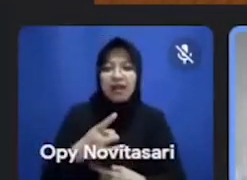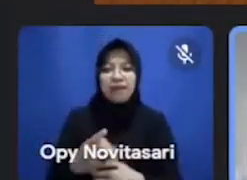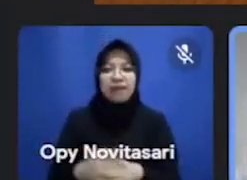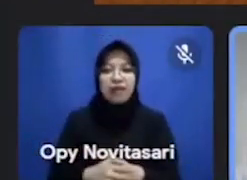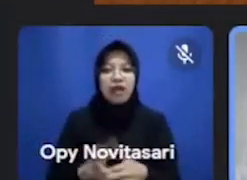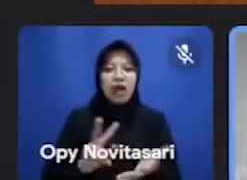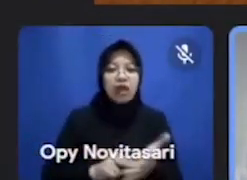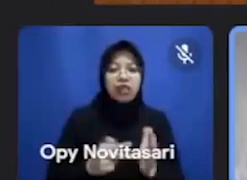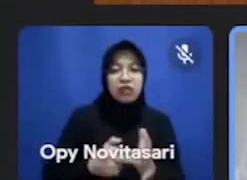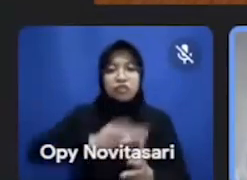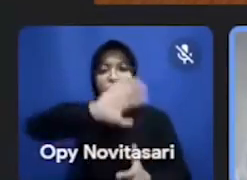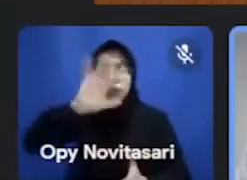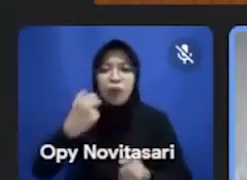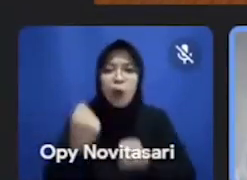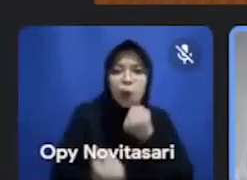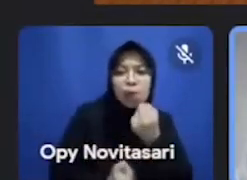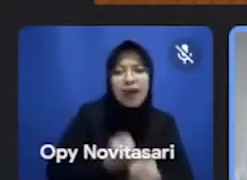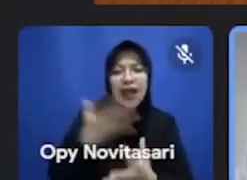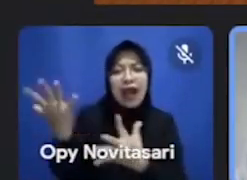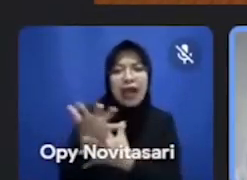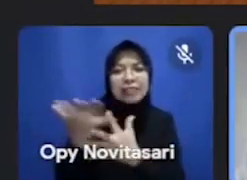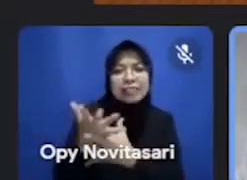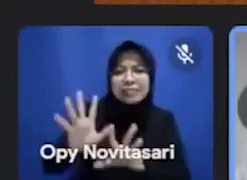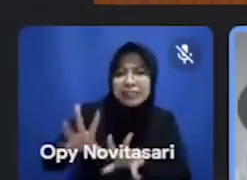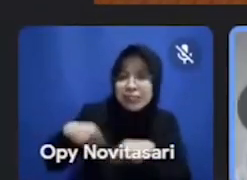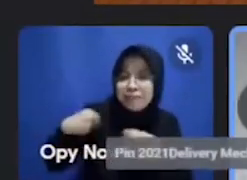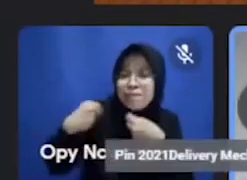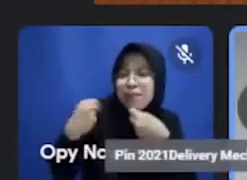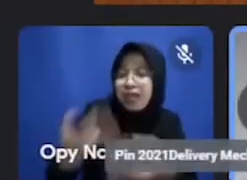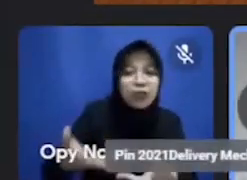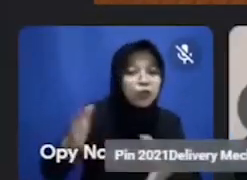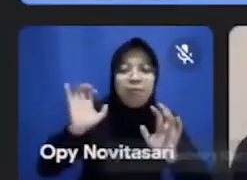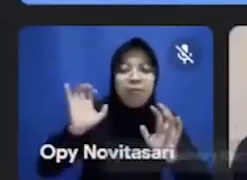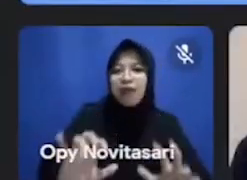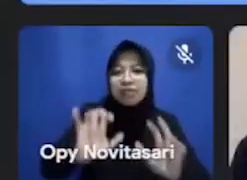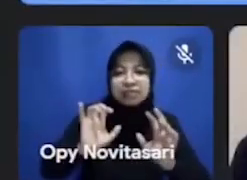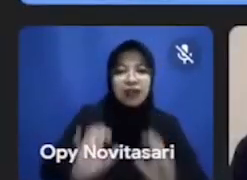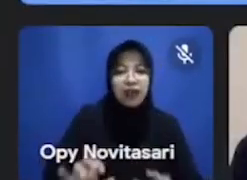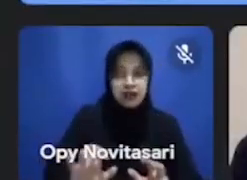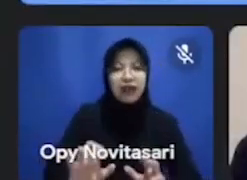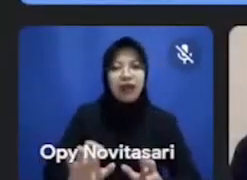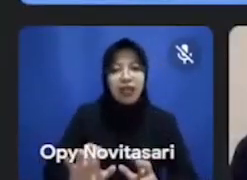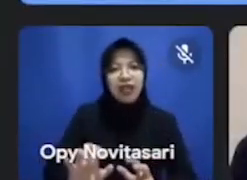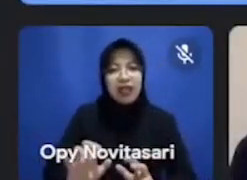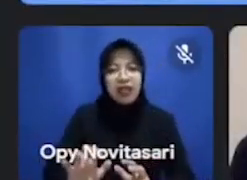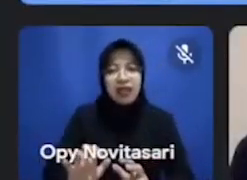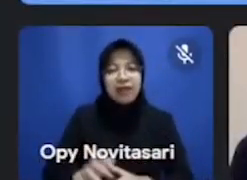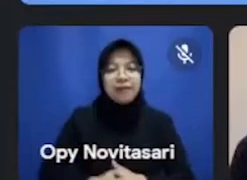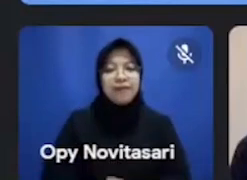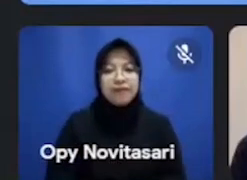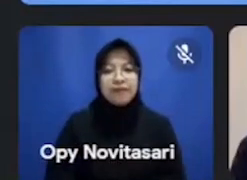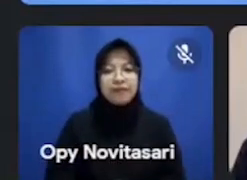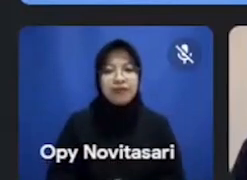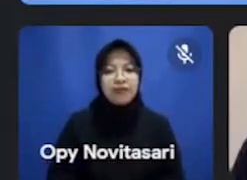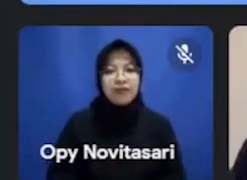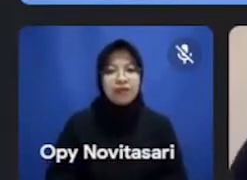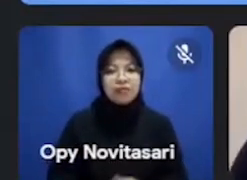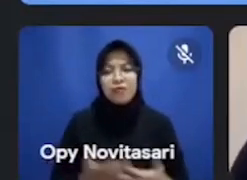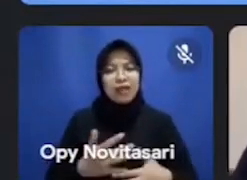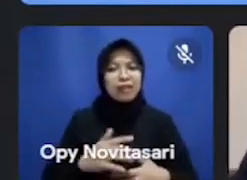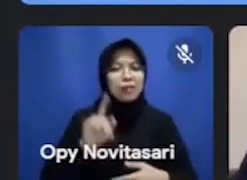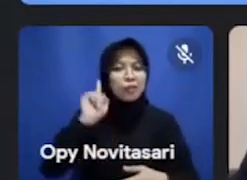upaya banyak sekali upaya aksesibilitas bagi e apa banyak kalangan saya pikir gak cuma sekedar